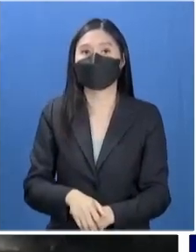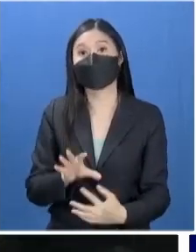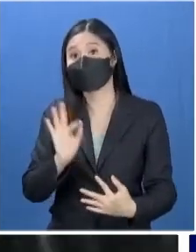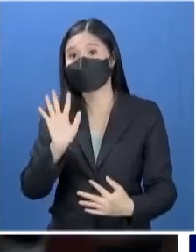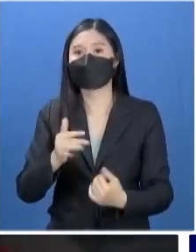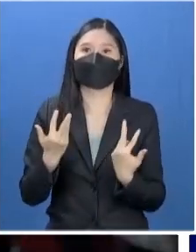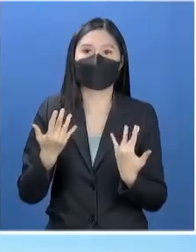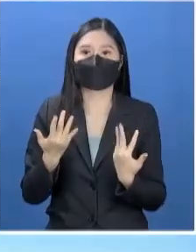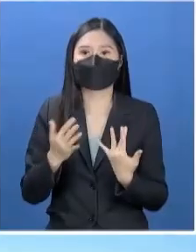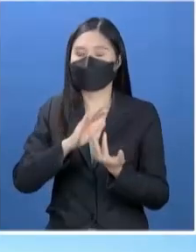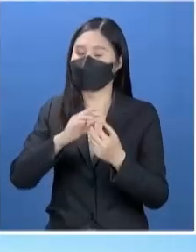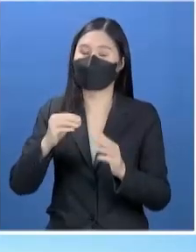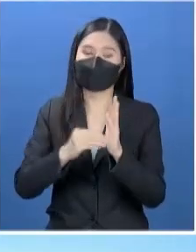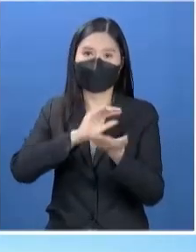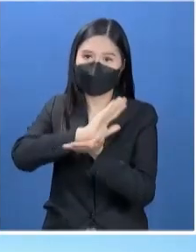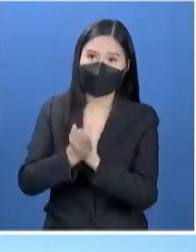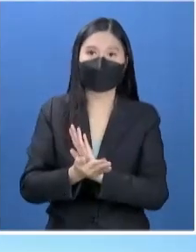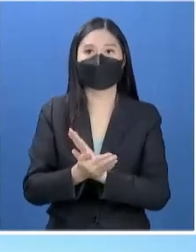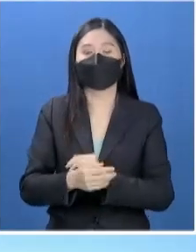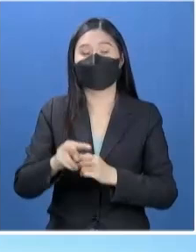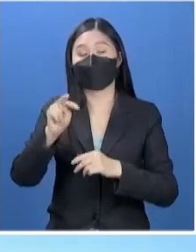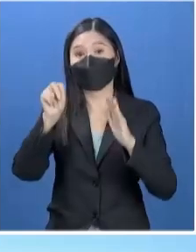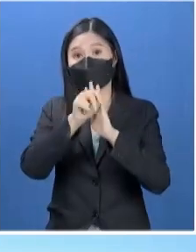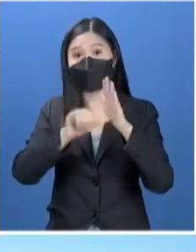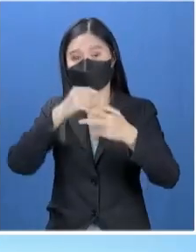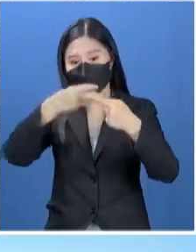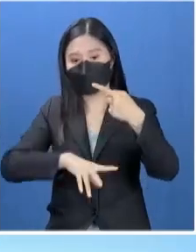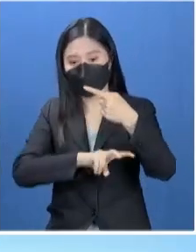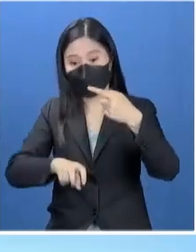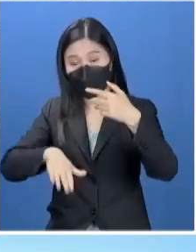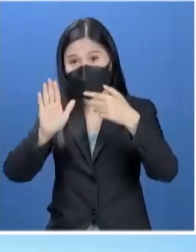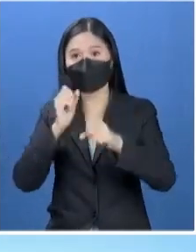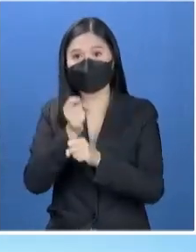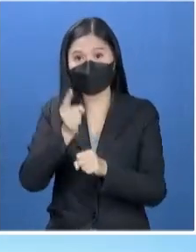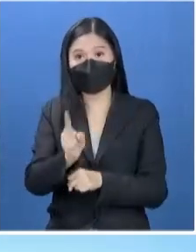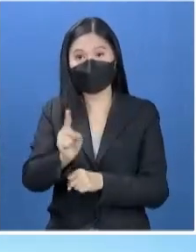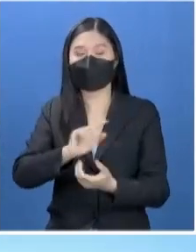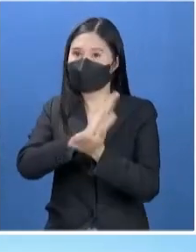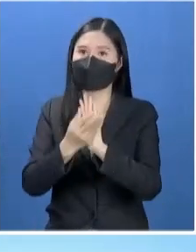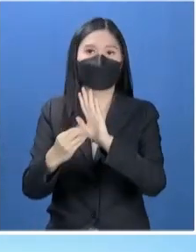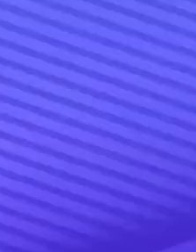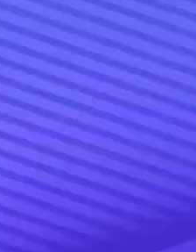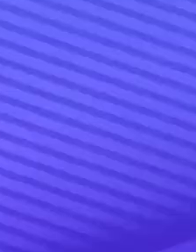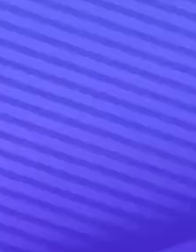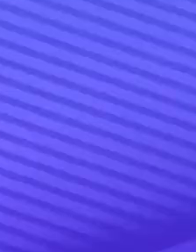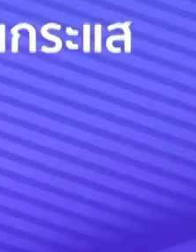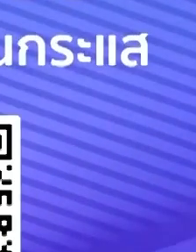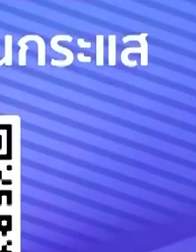ลือกนะก็รอการเปลี่ยนแปลงว่า200กว่านโยบายเนี่ยทำได้จริงยังไงที่จะมาเปลี่ยนกรุงเทพนะฮะ